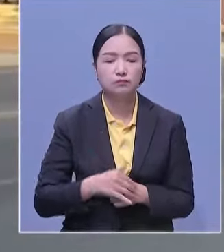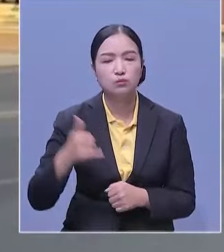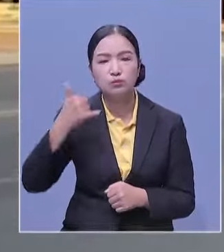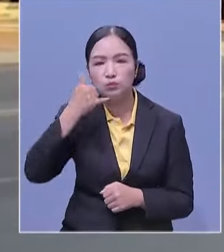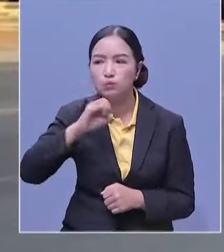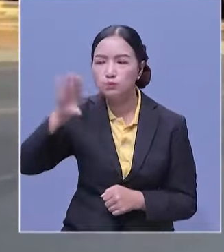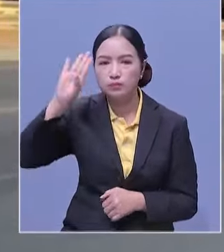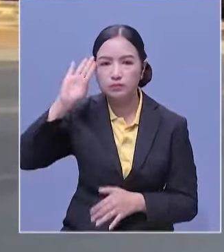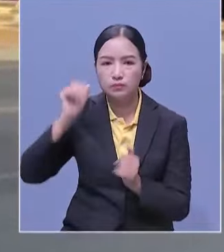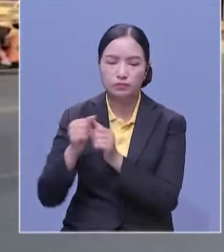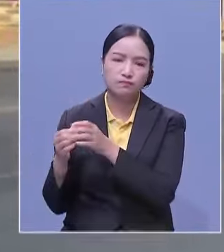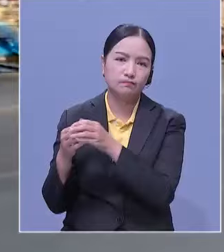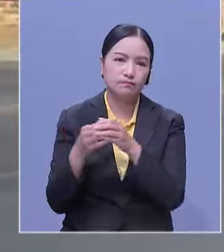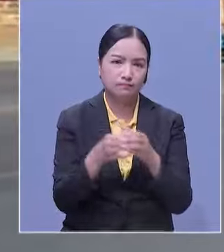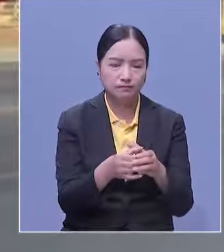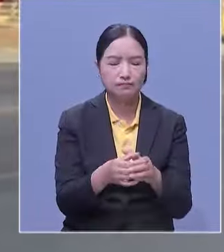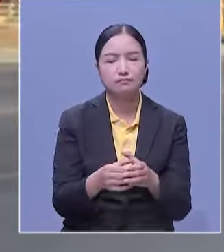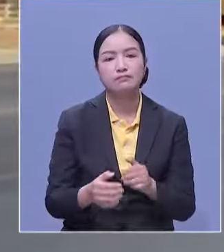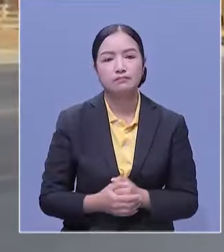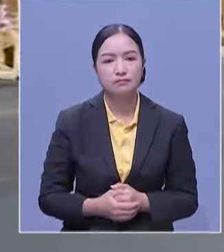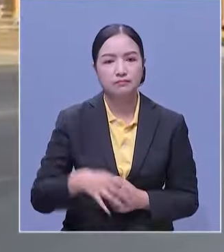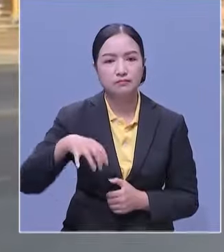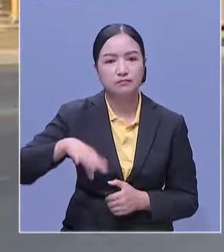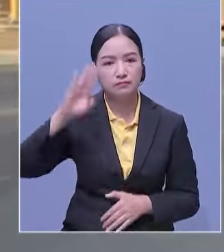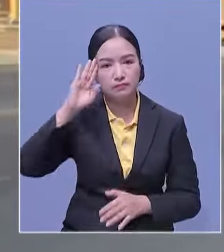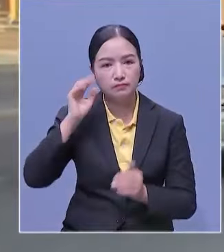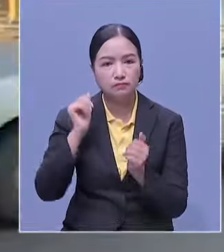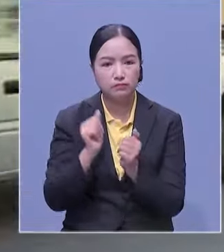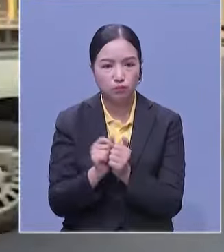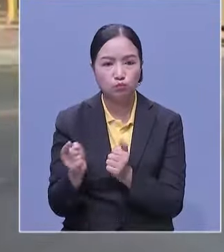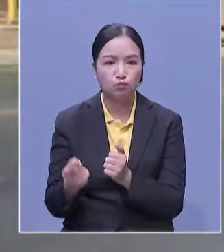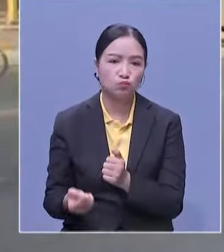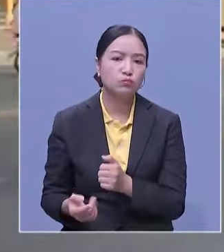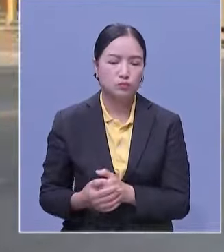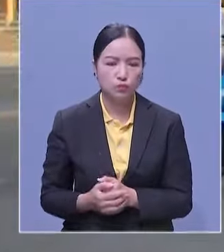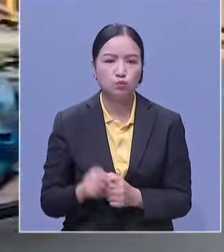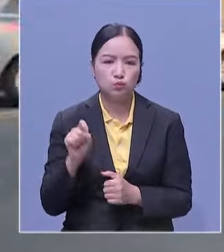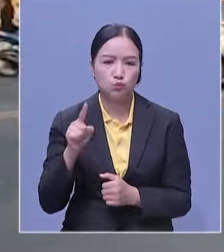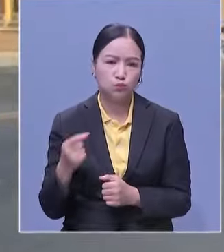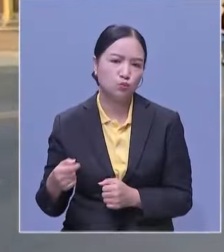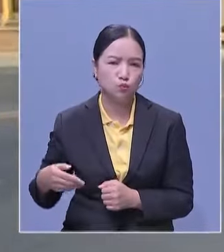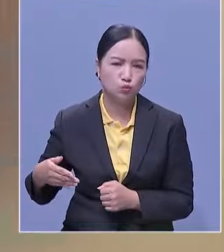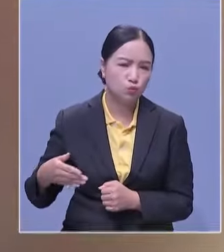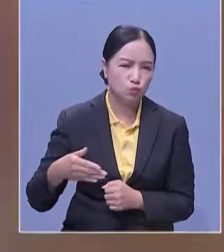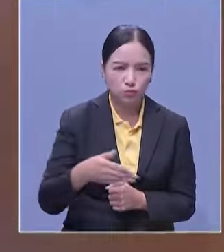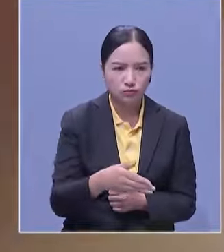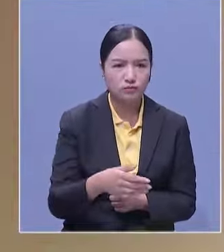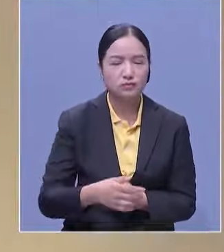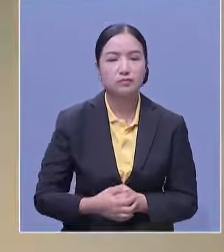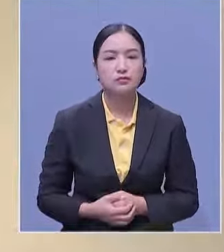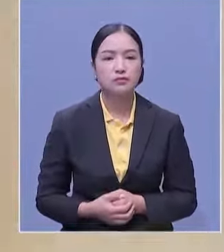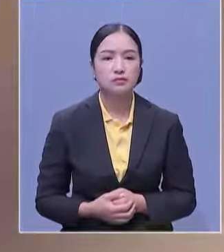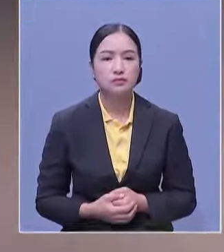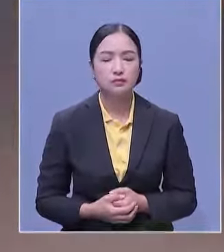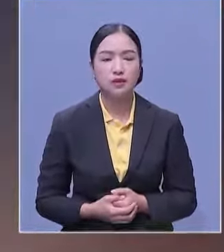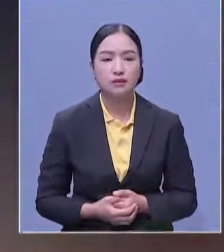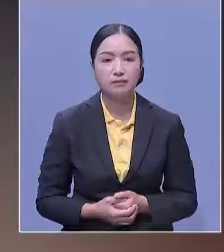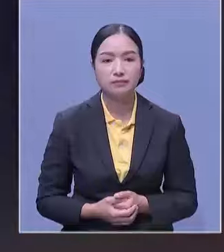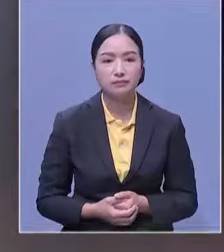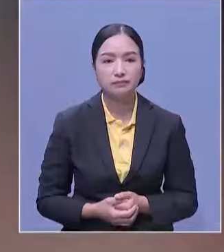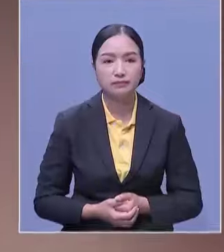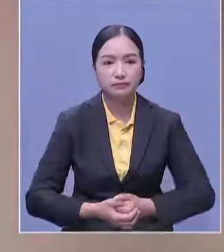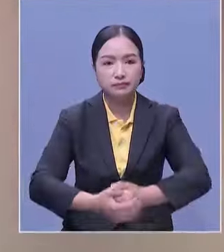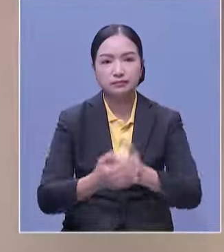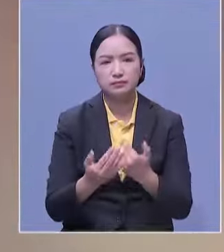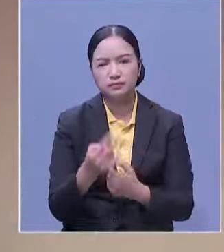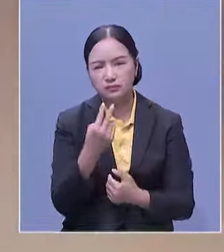แจ้งโแจ้งเจ้าหน้าที่ตำรวจสพ 5แย่งเก็รีบมานะคะก็มารีวิวคุณจุฑารัตน์บอกว่า